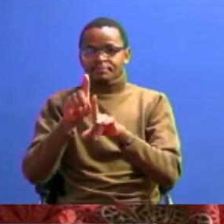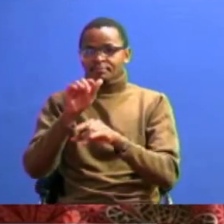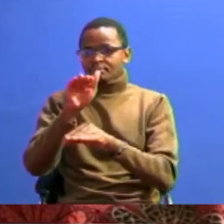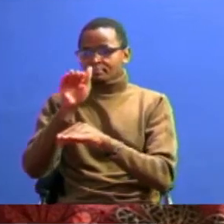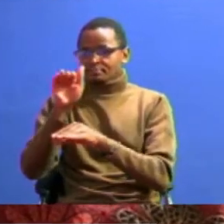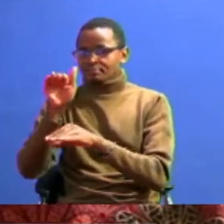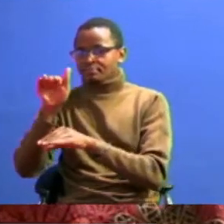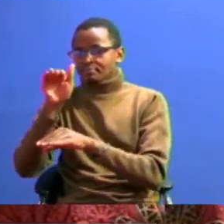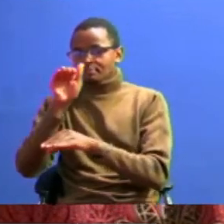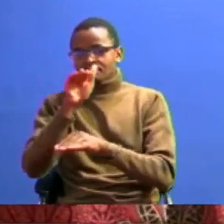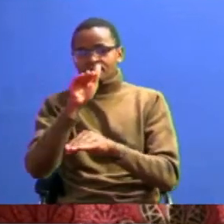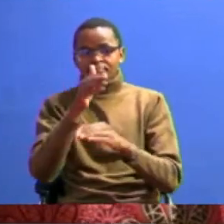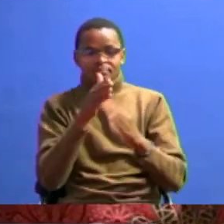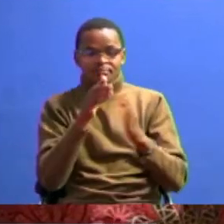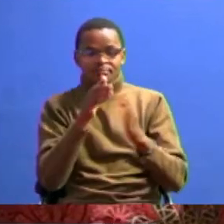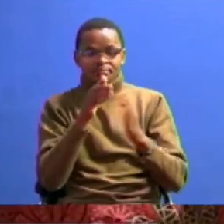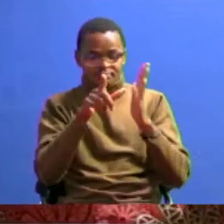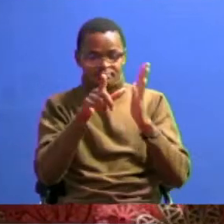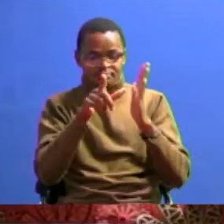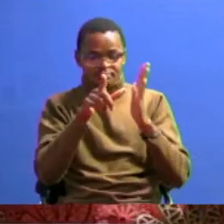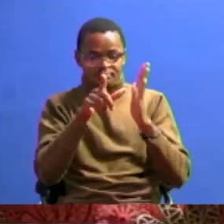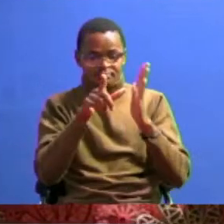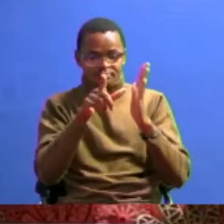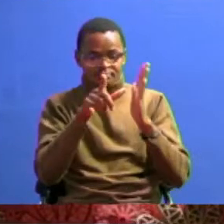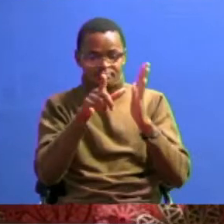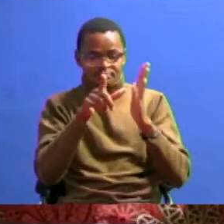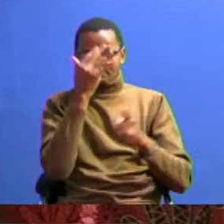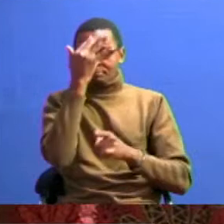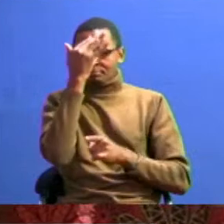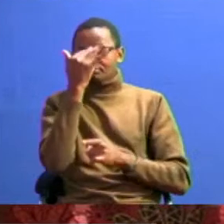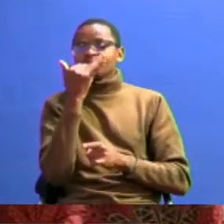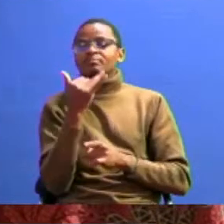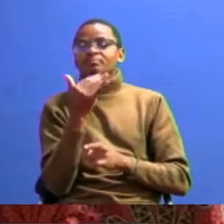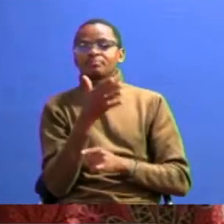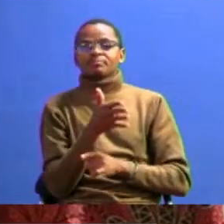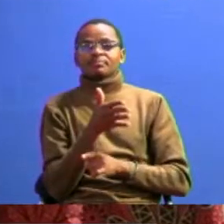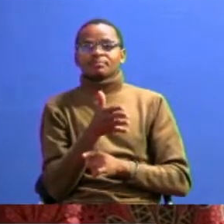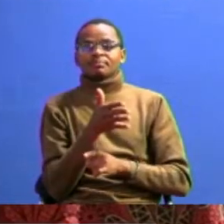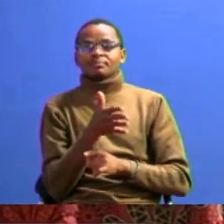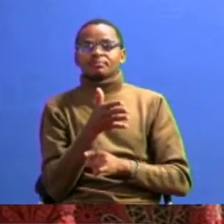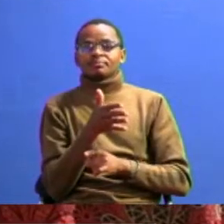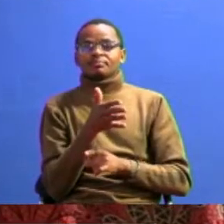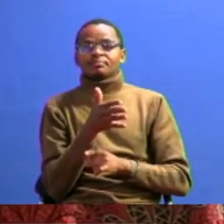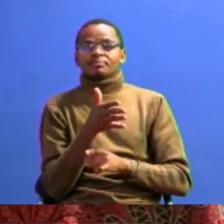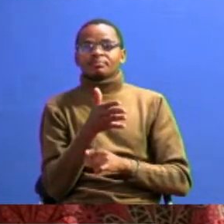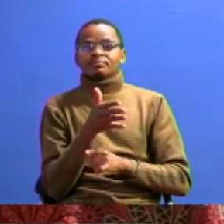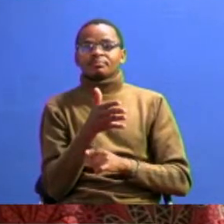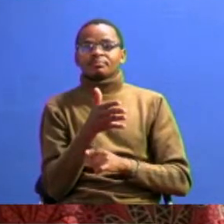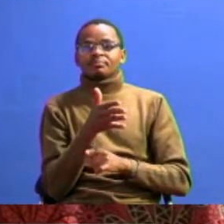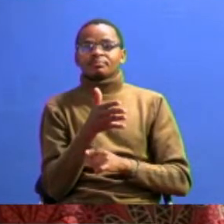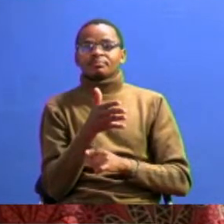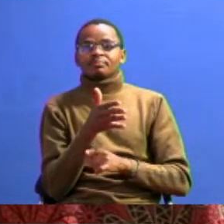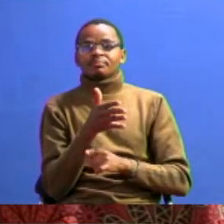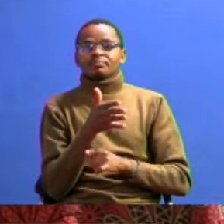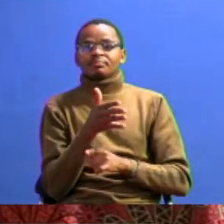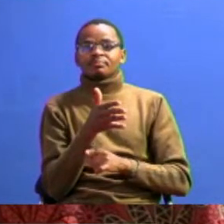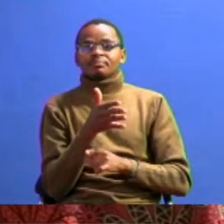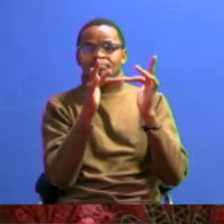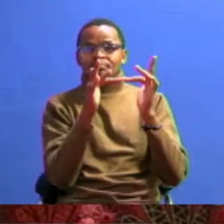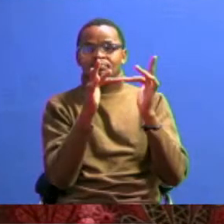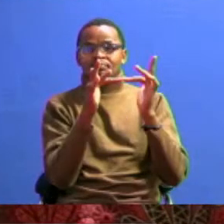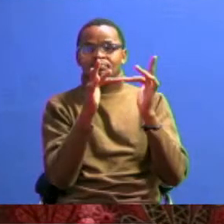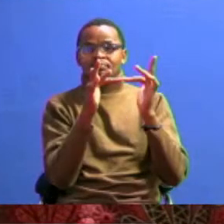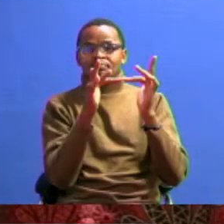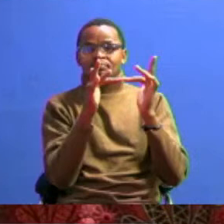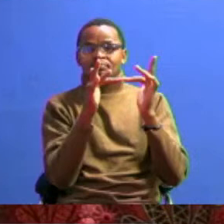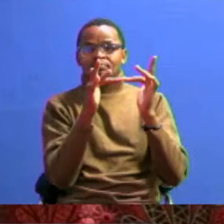tutauliza baada ya haya yote kufanyika ni kwa nini bado hii mitandao bado iko na mahubiri